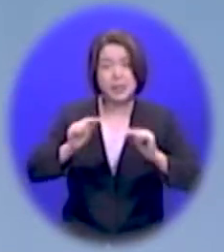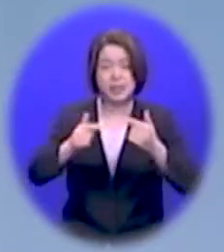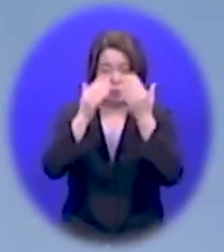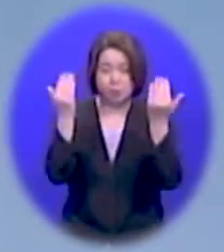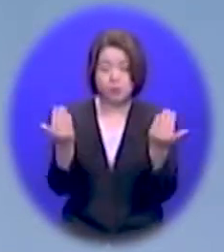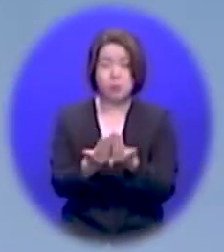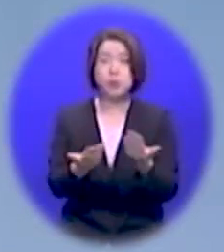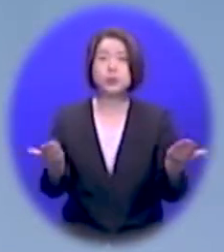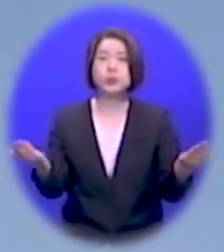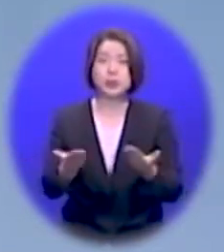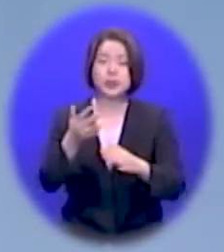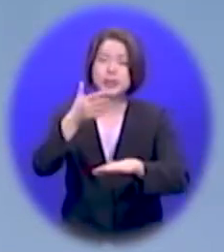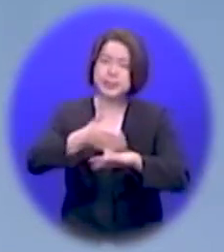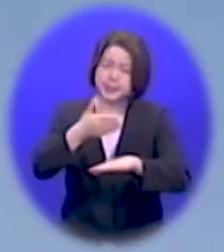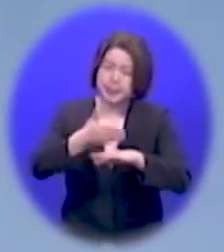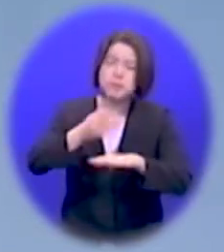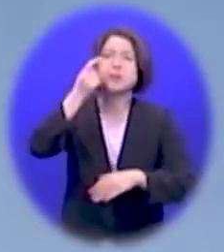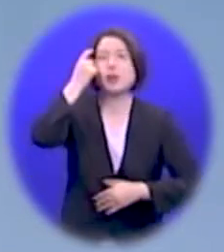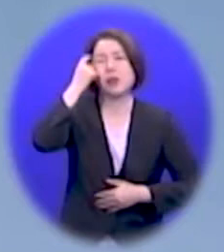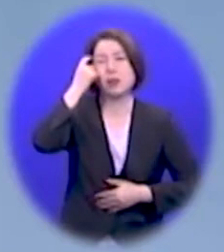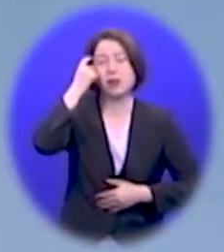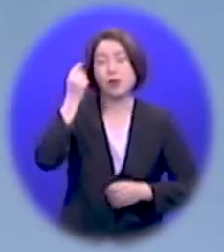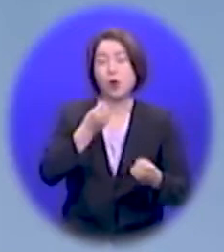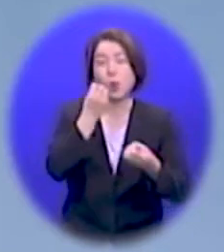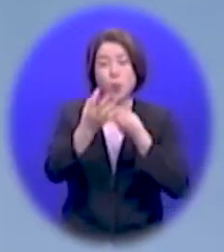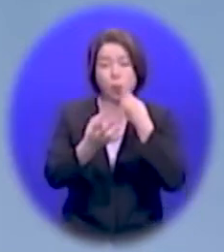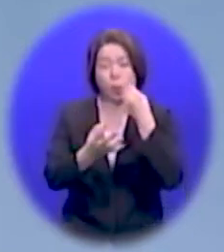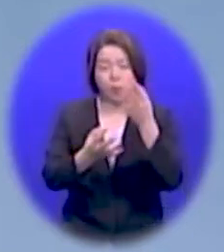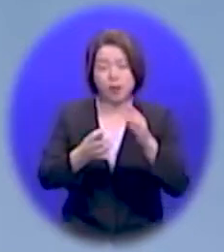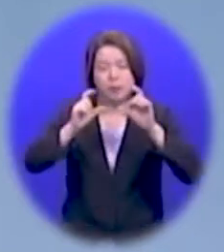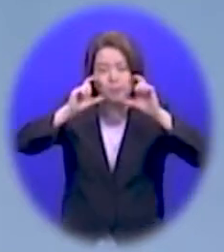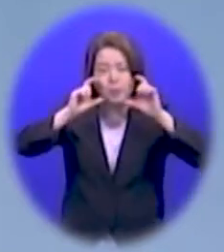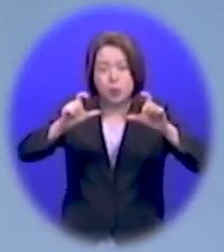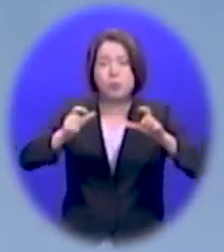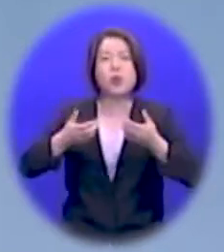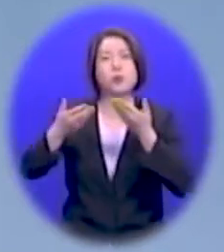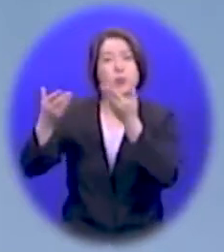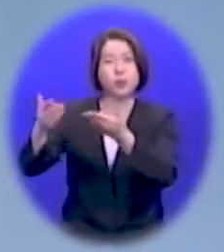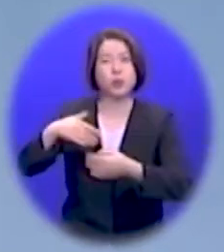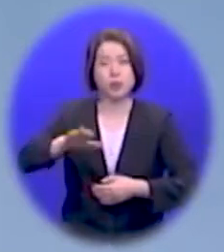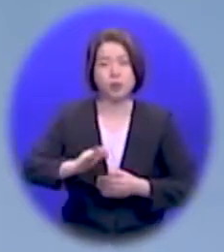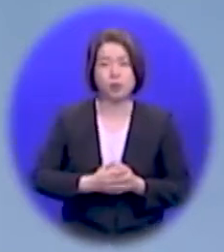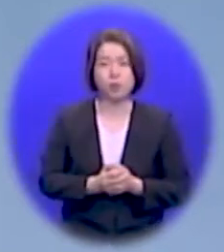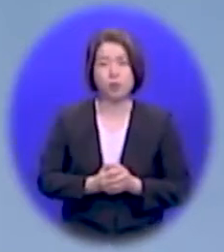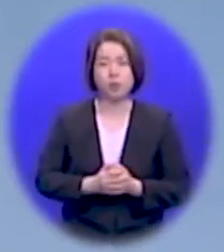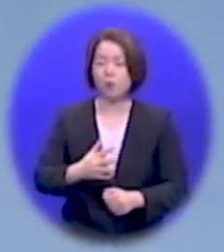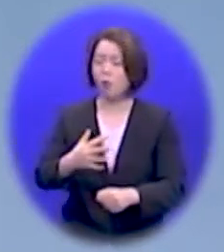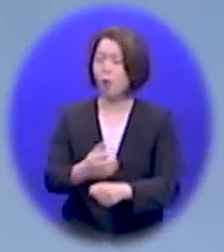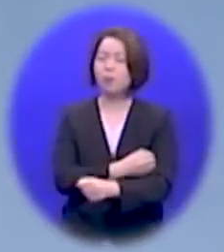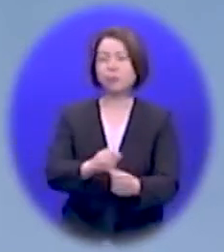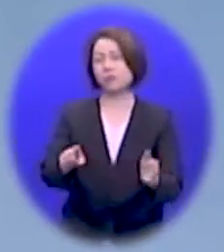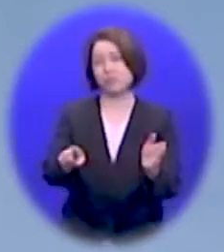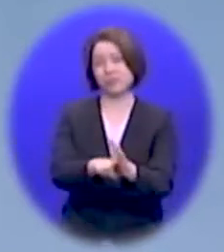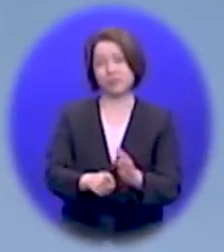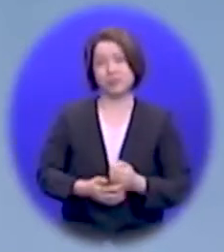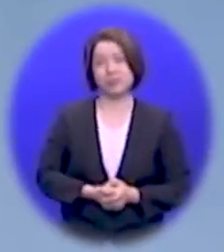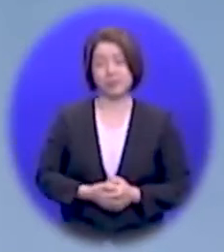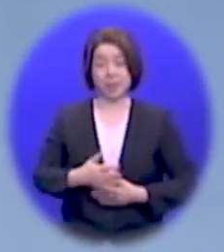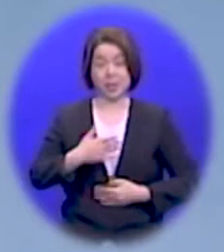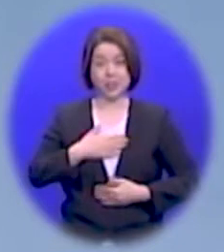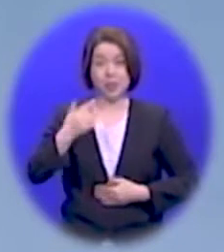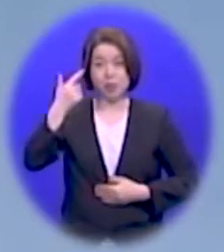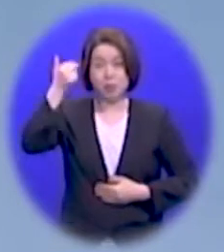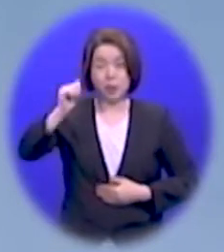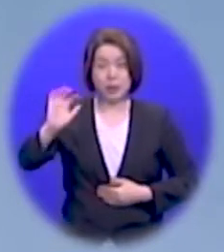일이 다 감사할 것이라고 고백하고 나가는 것입니다 대단한 믿음 이지요 제가 목사가 된